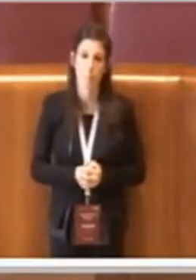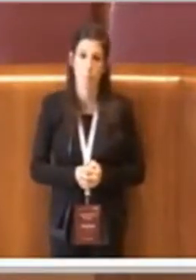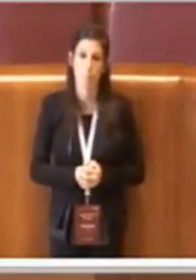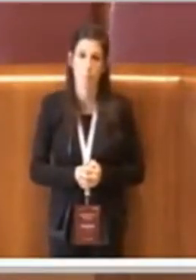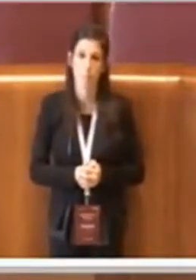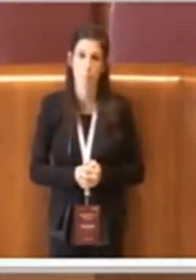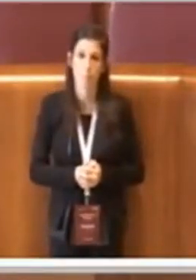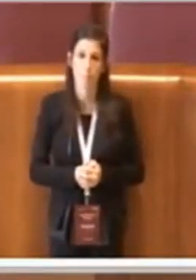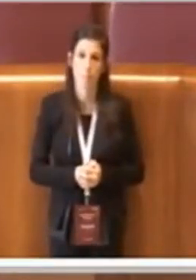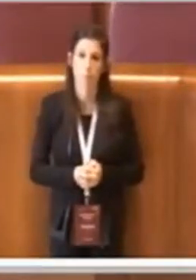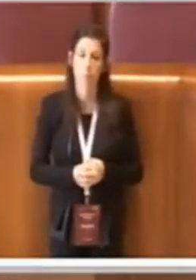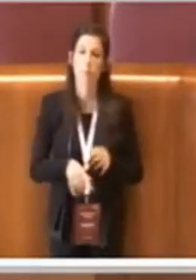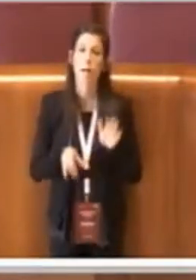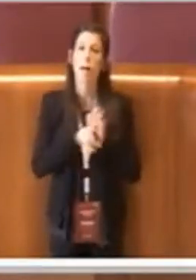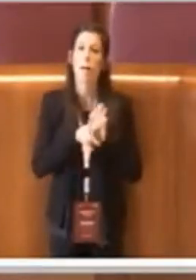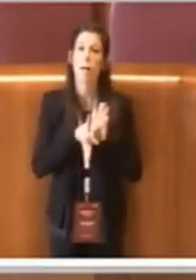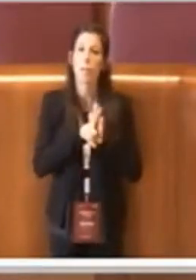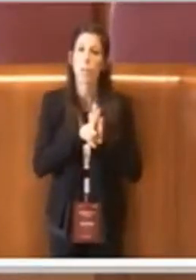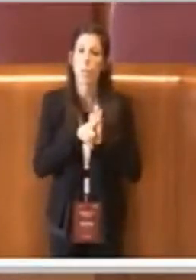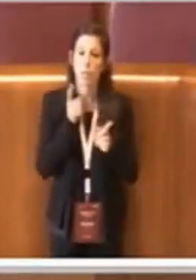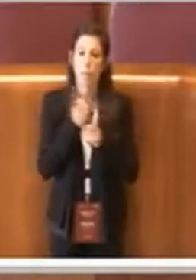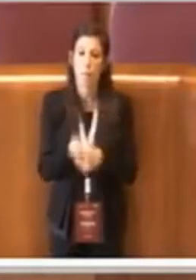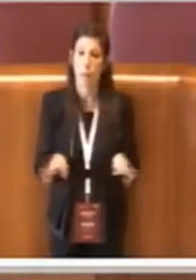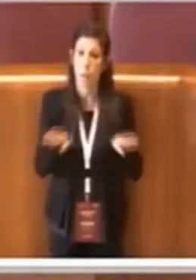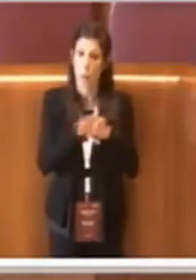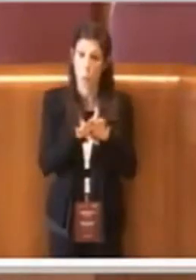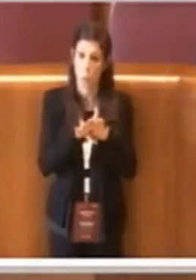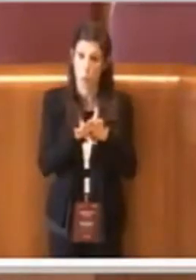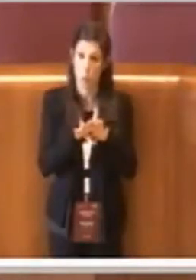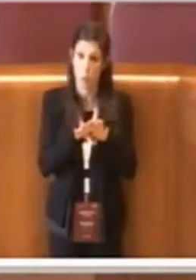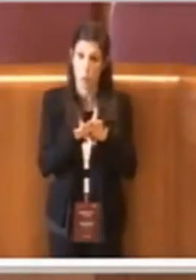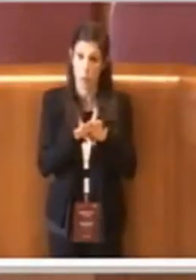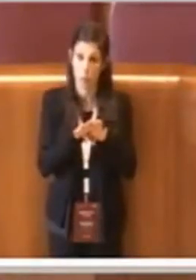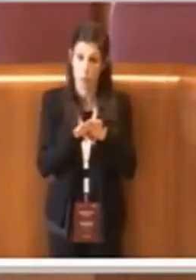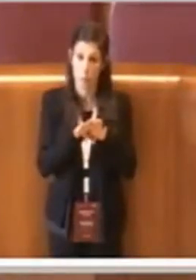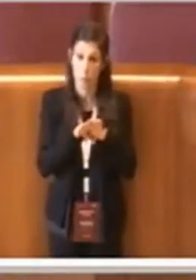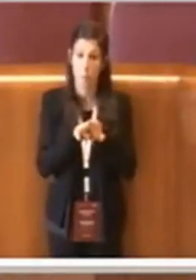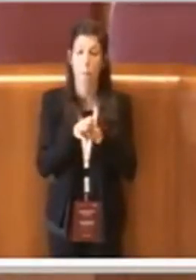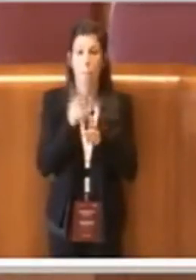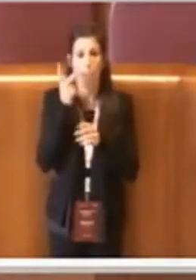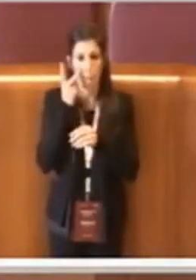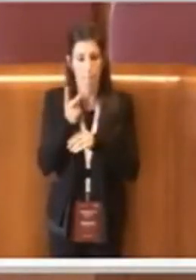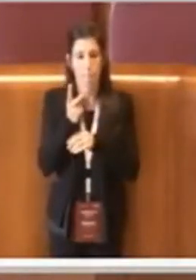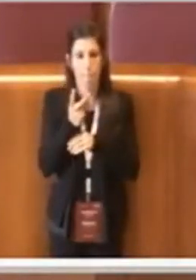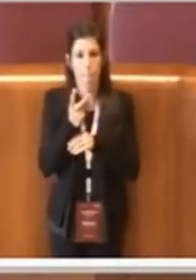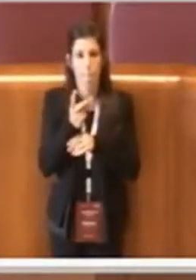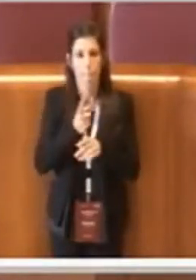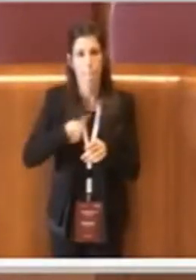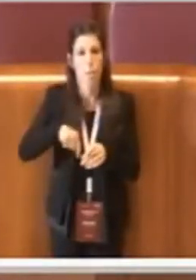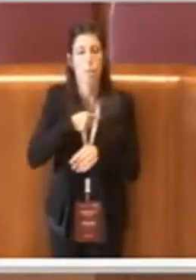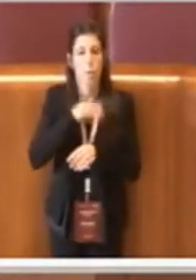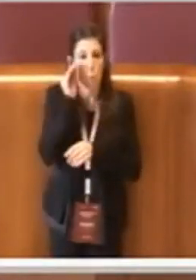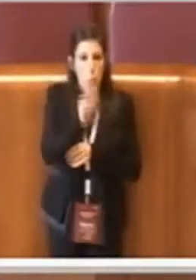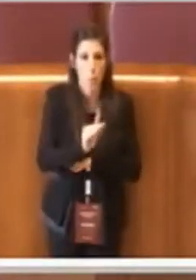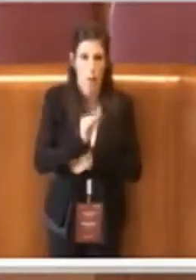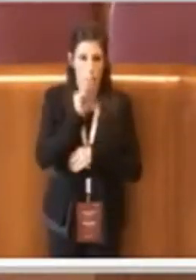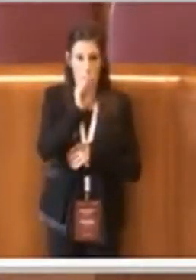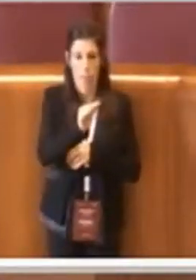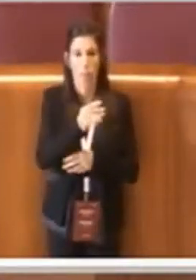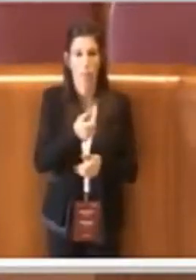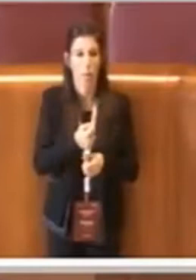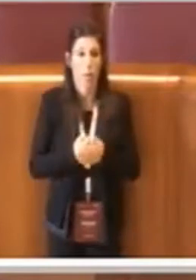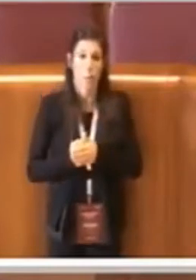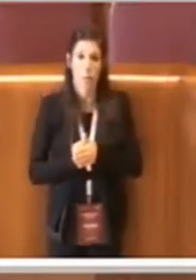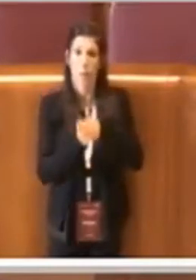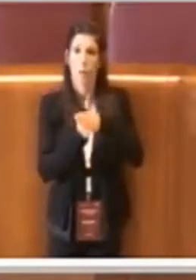diciamo, che doveva di chiusura di consiliatura non ha poi previsto, nonostante anche le nostre richieste di supportare